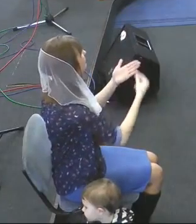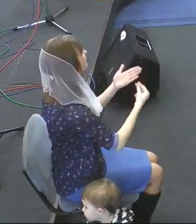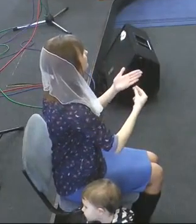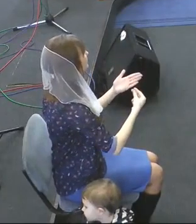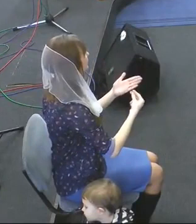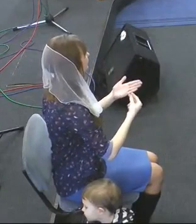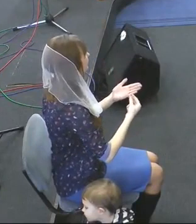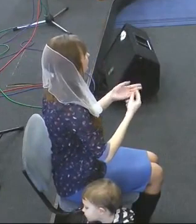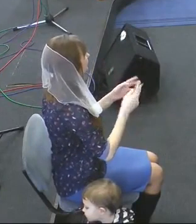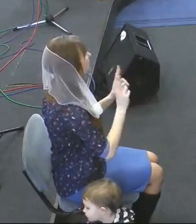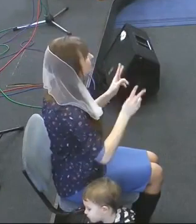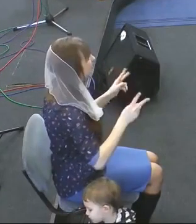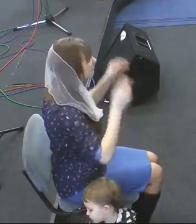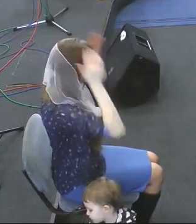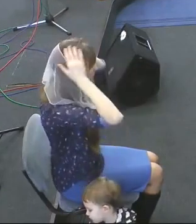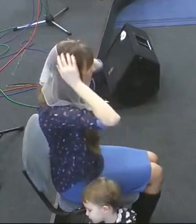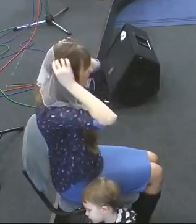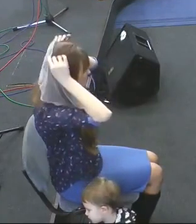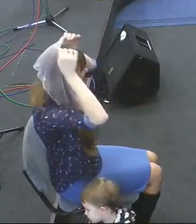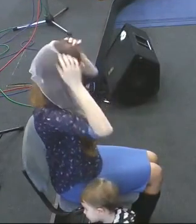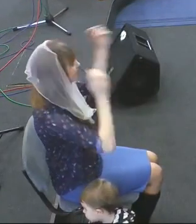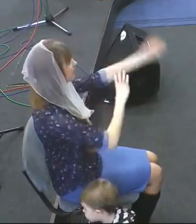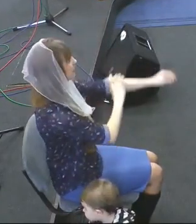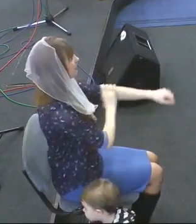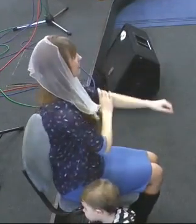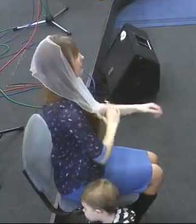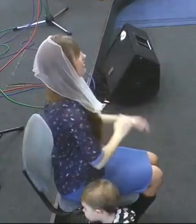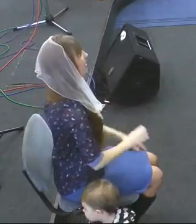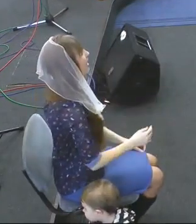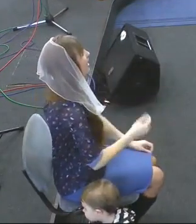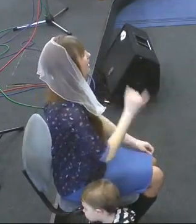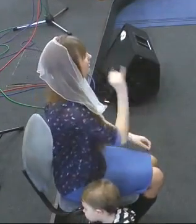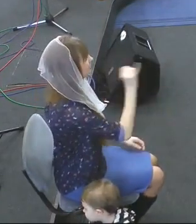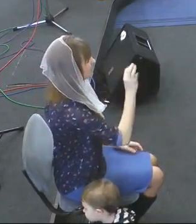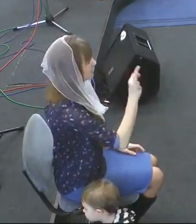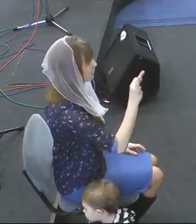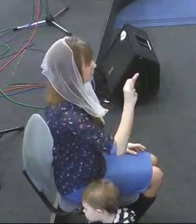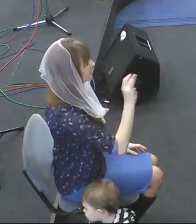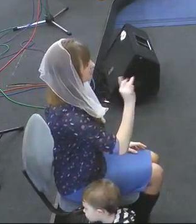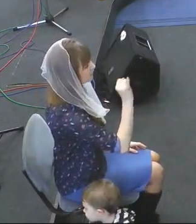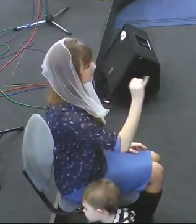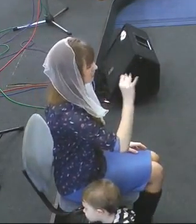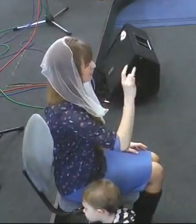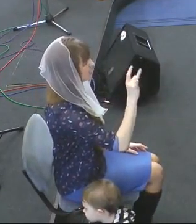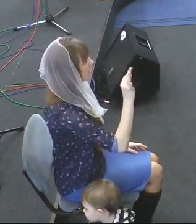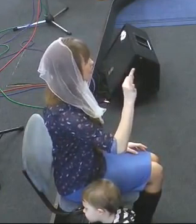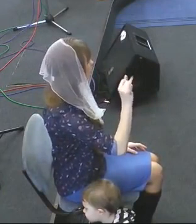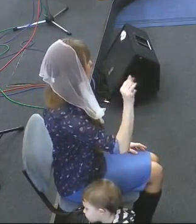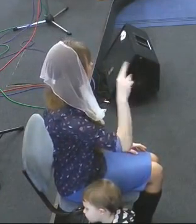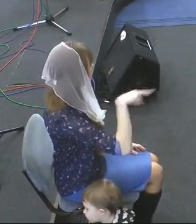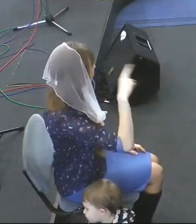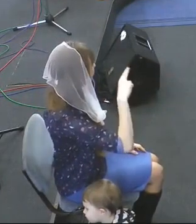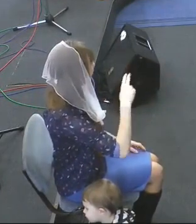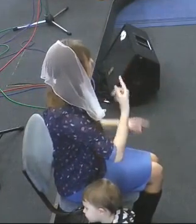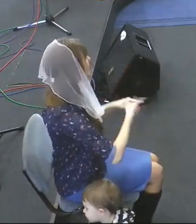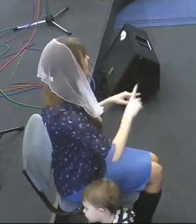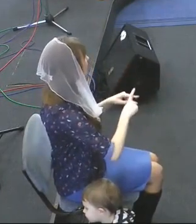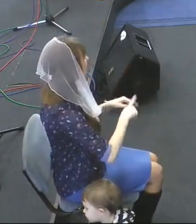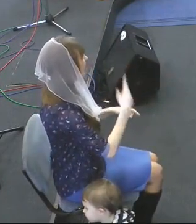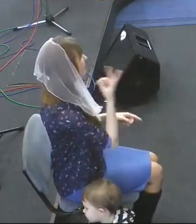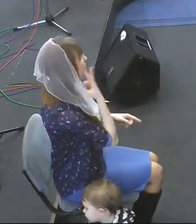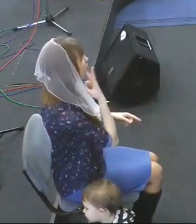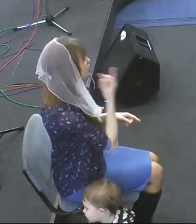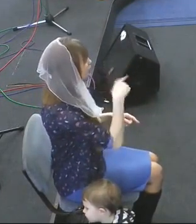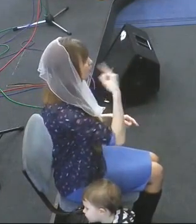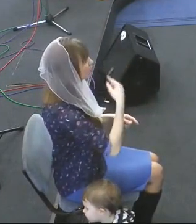Іроди. Іроди. Тобто жорстокі, такі погані, одним словом, погані люди.